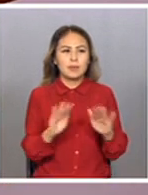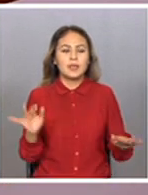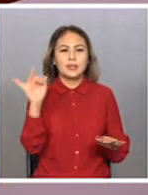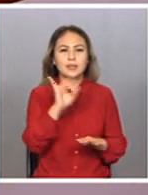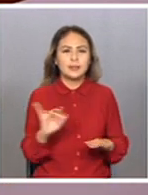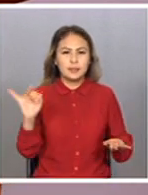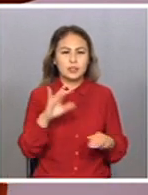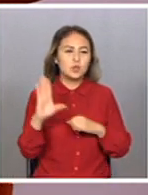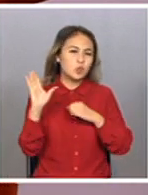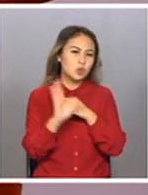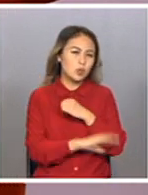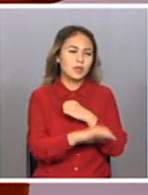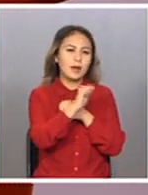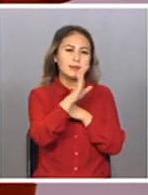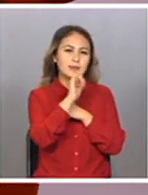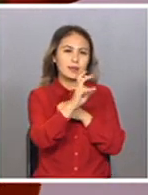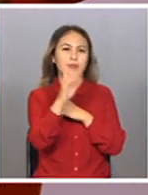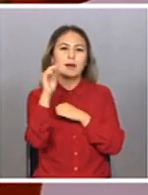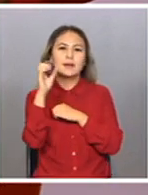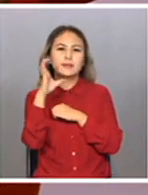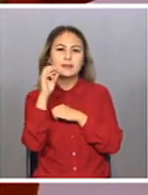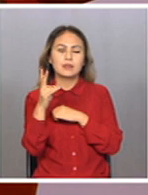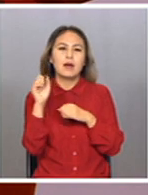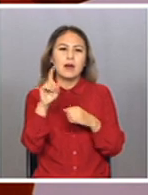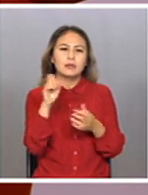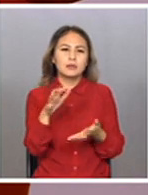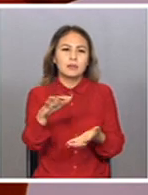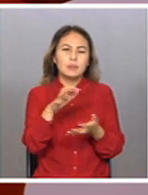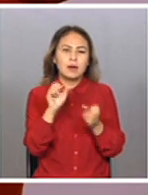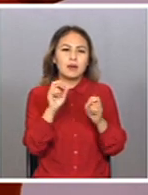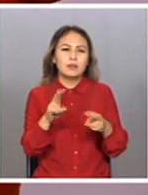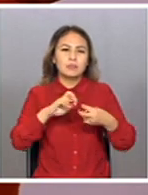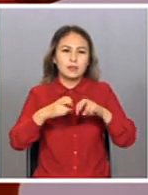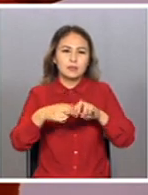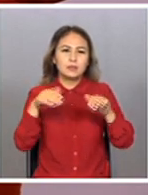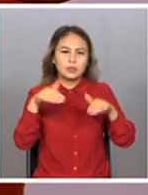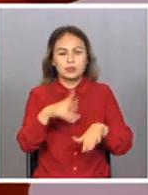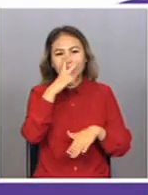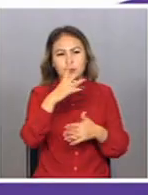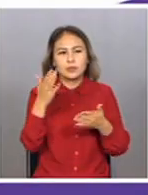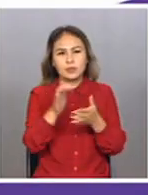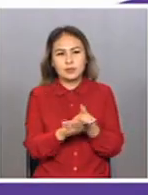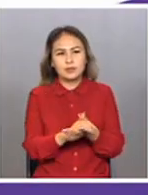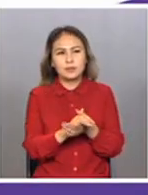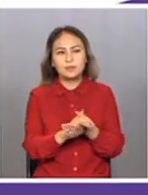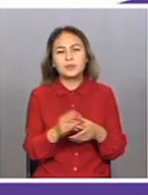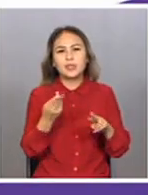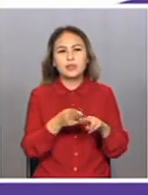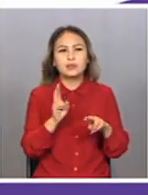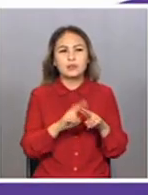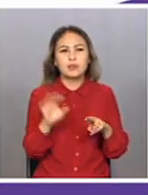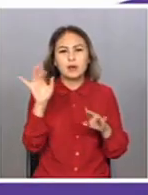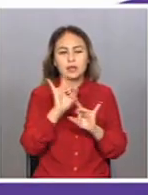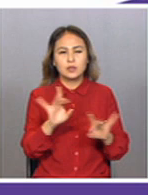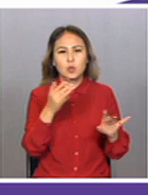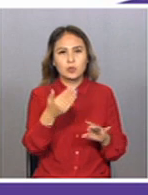ертегінің соңынан біз Асан мен Қасеннің алтын дауын қалай шешкені жайлы оқып таныстық. Ал енді балалар,